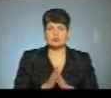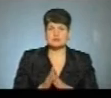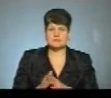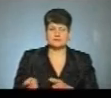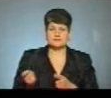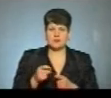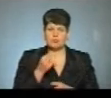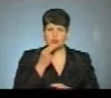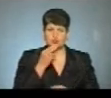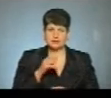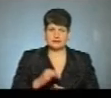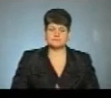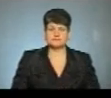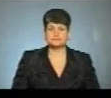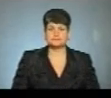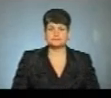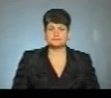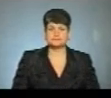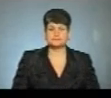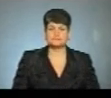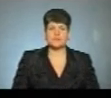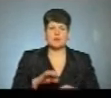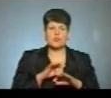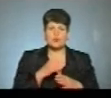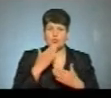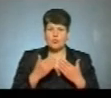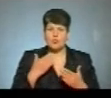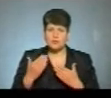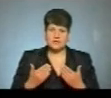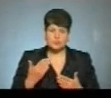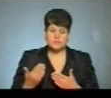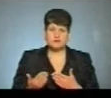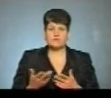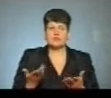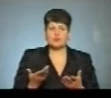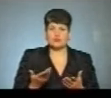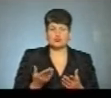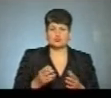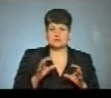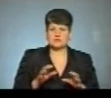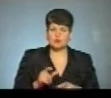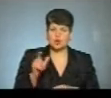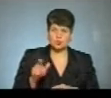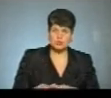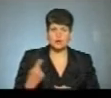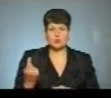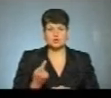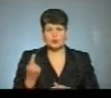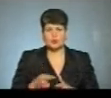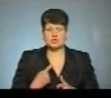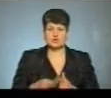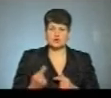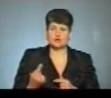доставити продукти. Проводимо опитування, якби ми запитуємося, в якому статусі є людина. Чи людина є одинока, чи